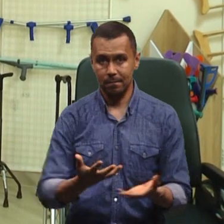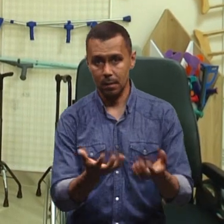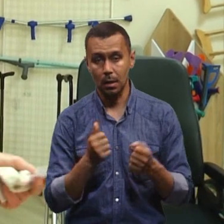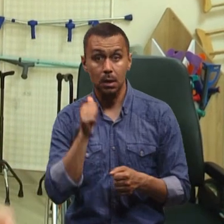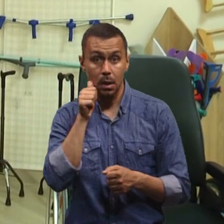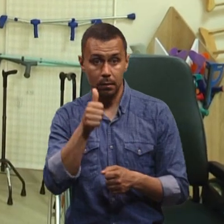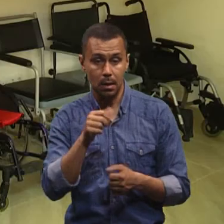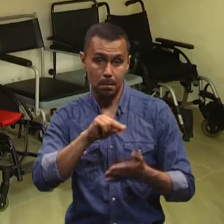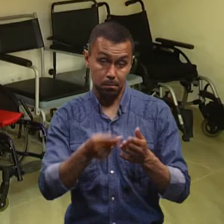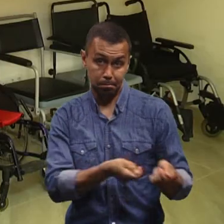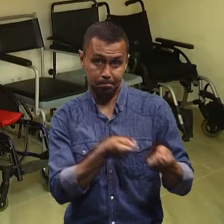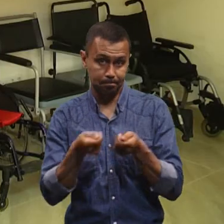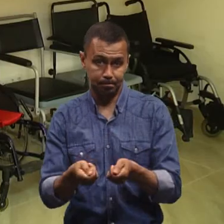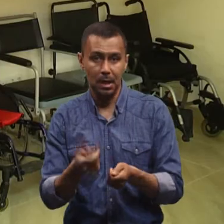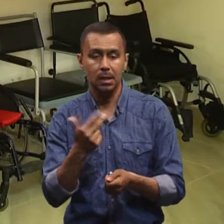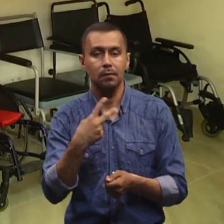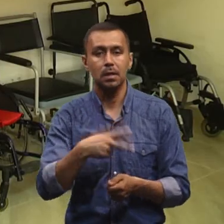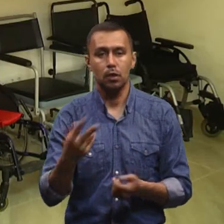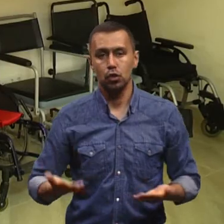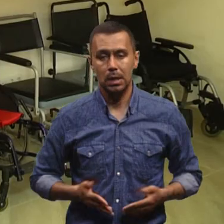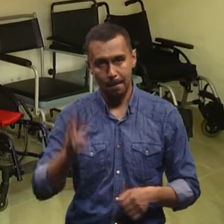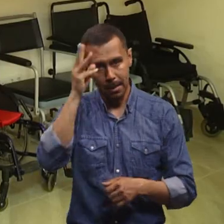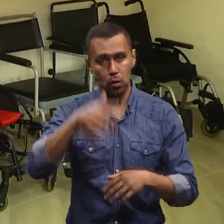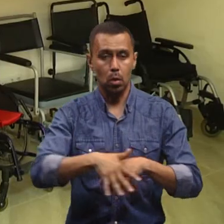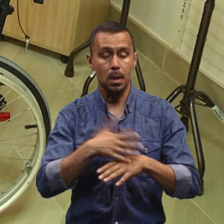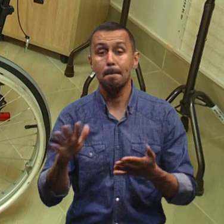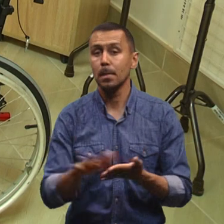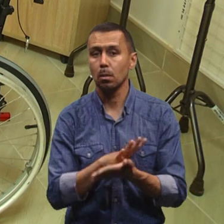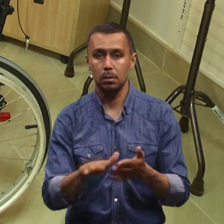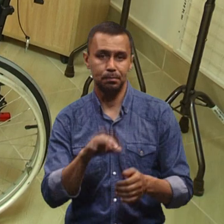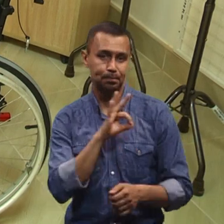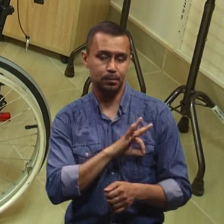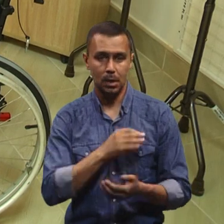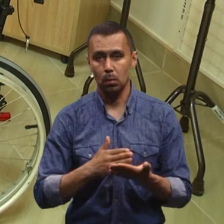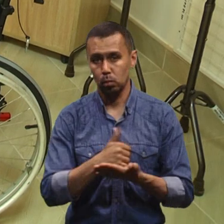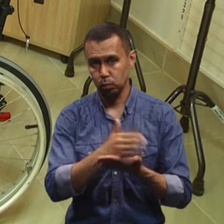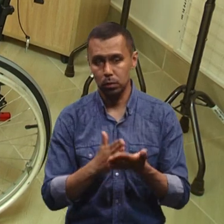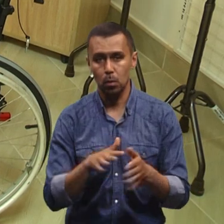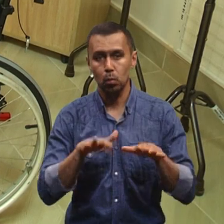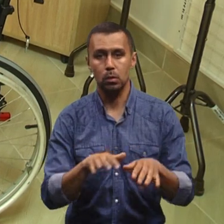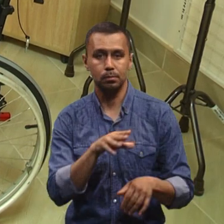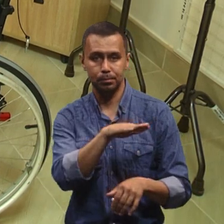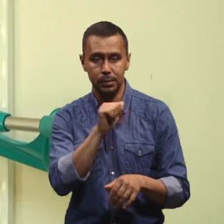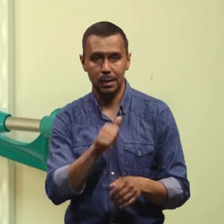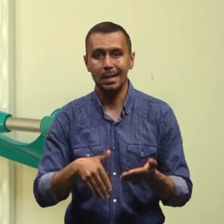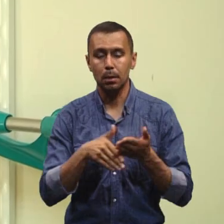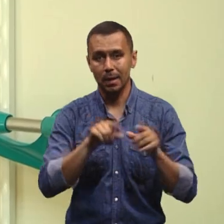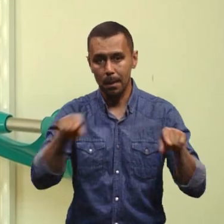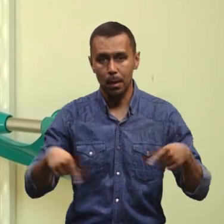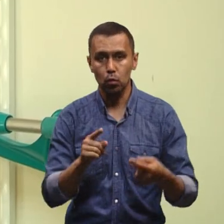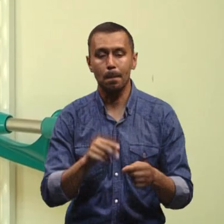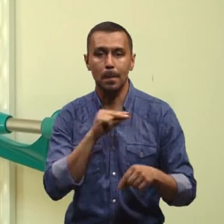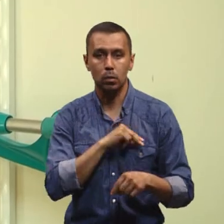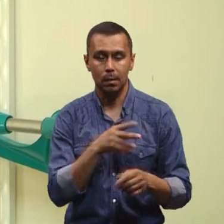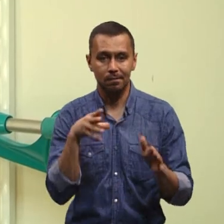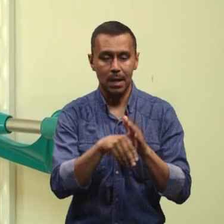зараз треба справочки, то принесемо. 322 жителі Хмельницької громади безоплатно скористалися послугами пункту прокату засобів реабілітації, що діє